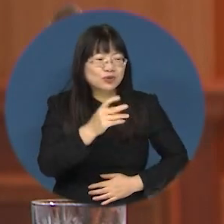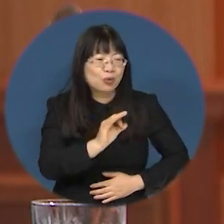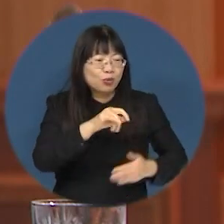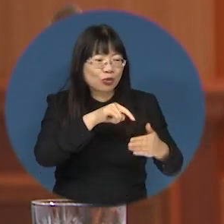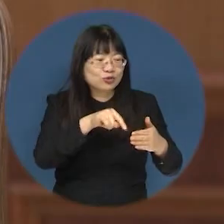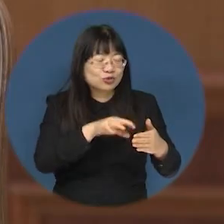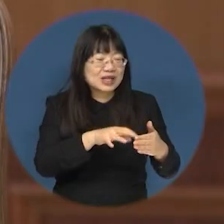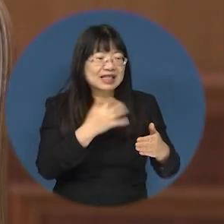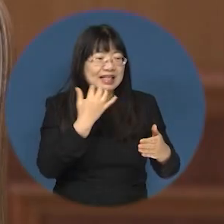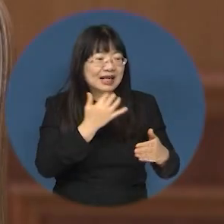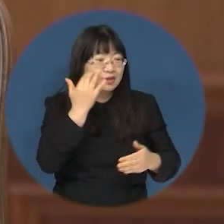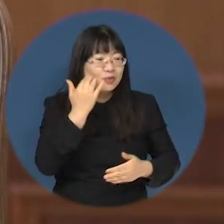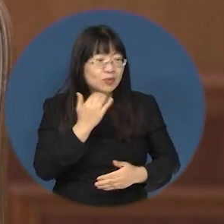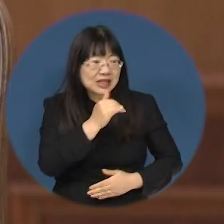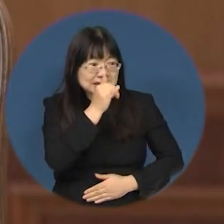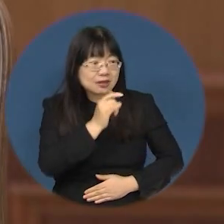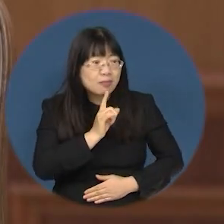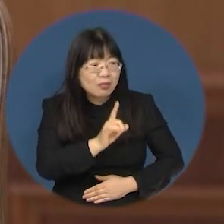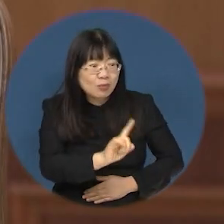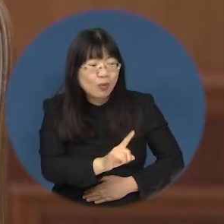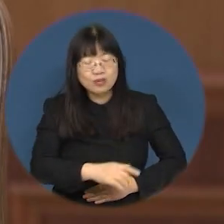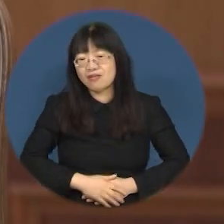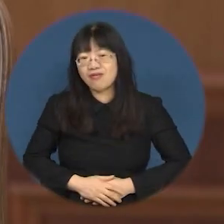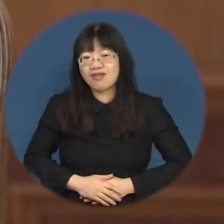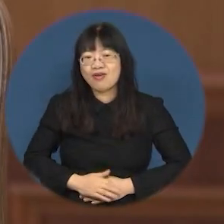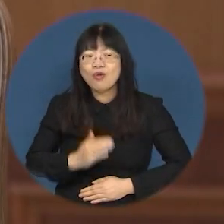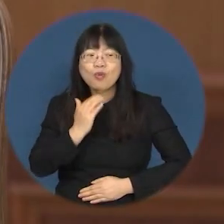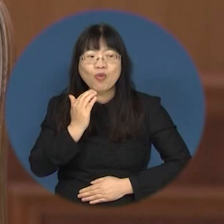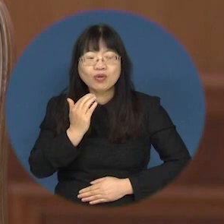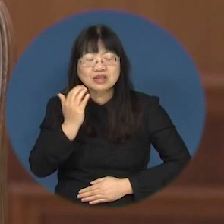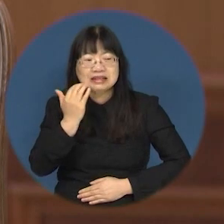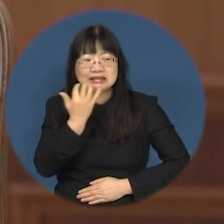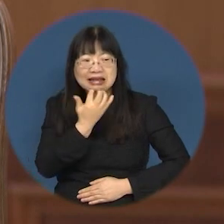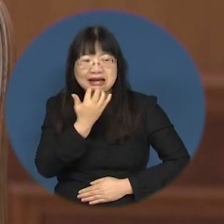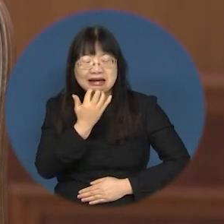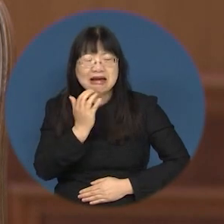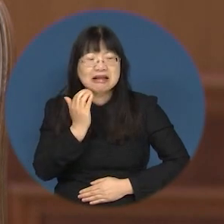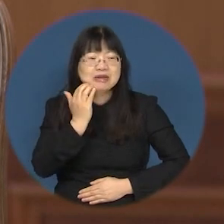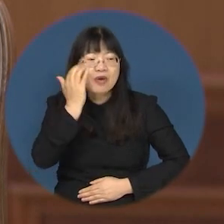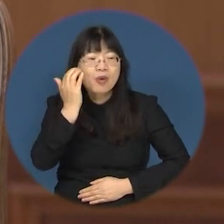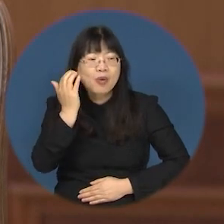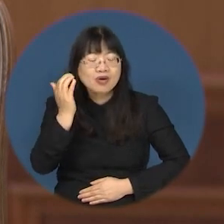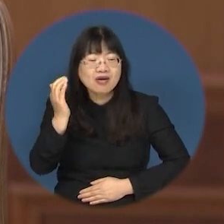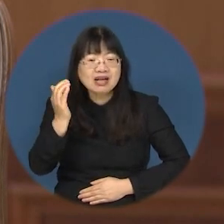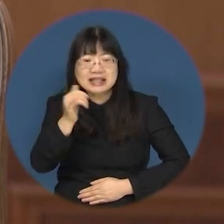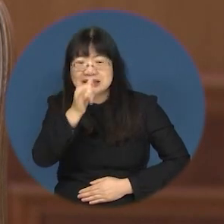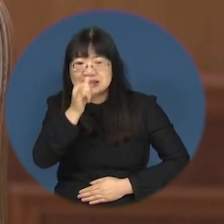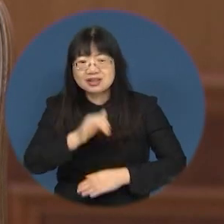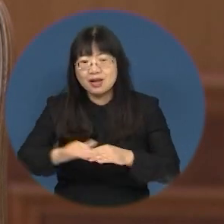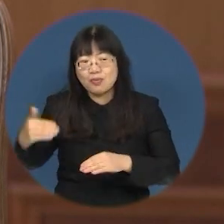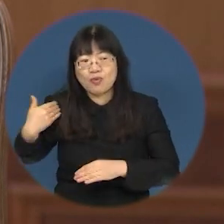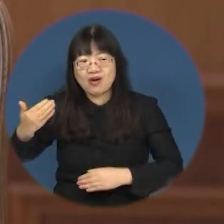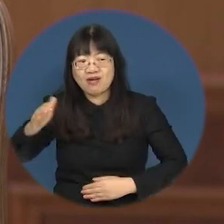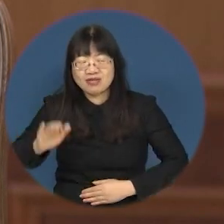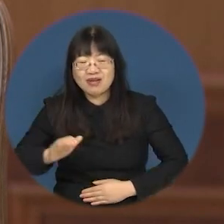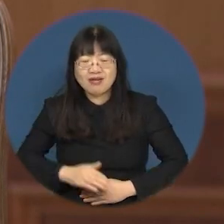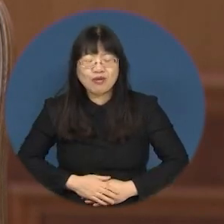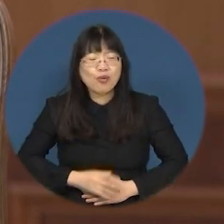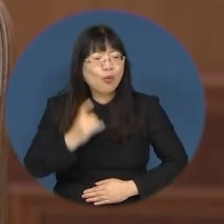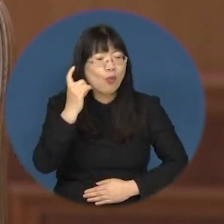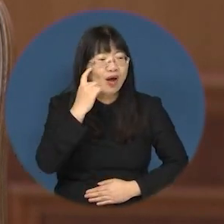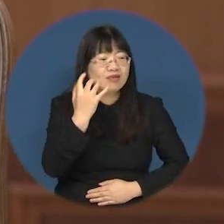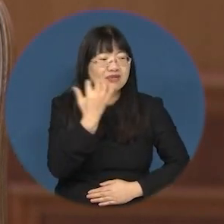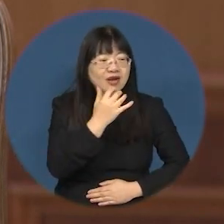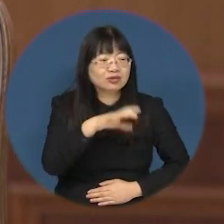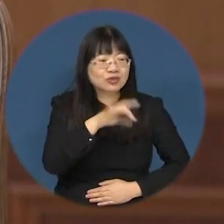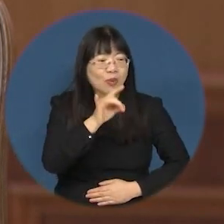있었어요? 초록색 공룡이 있는지 그 저도 잘 몰라요. 모르는데 왜 초록색으로 하셨습니까? 아,